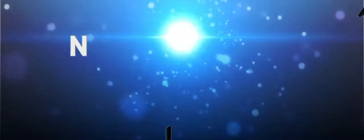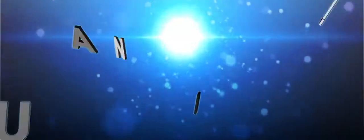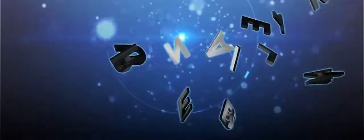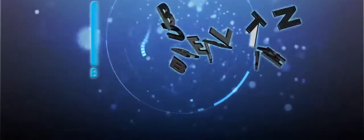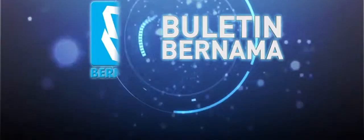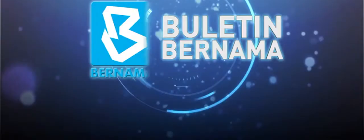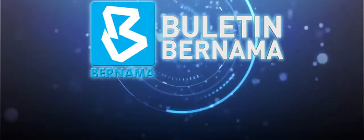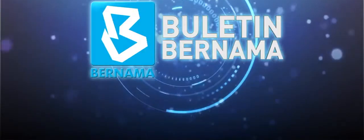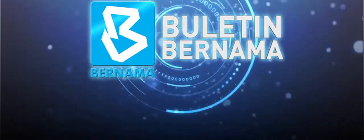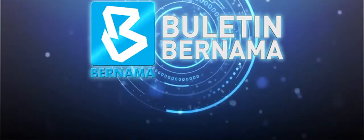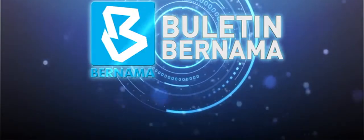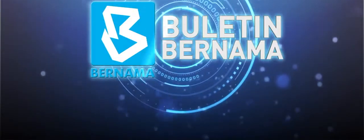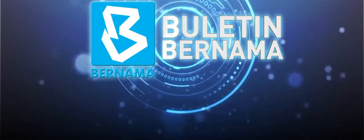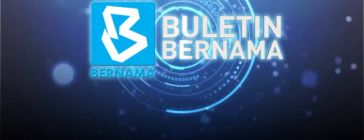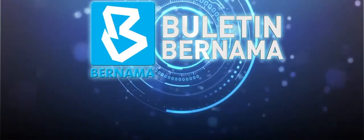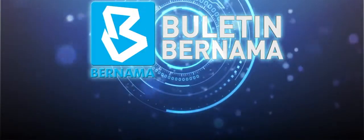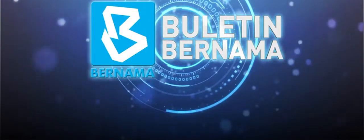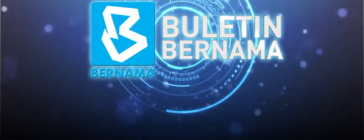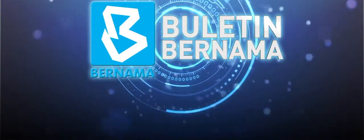Hai